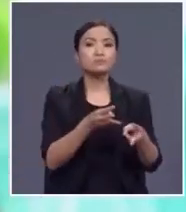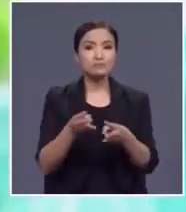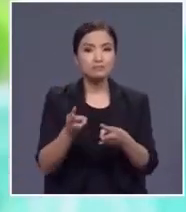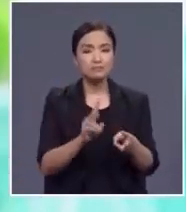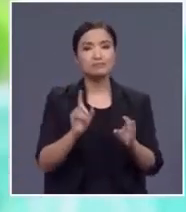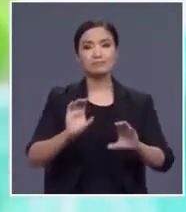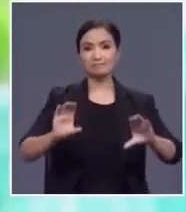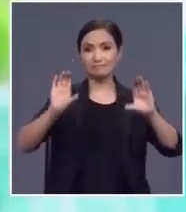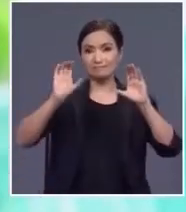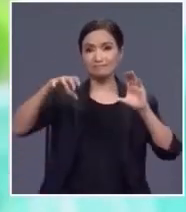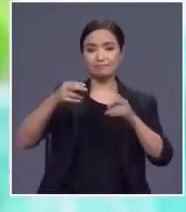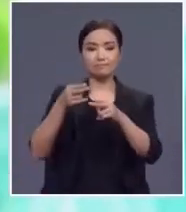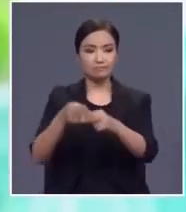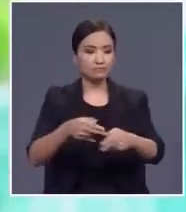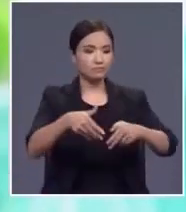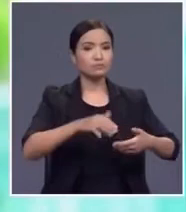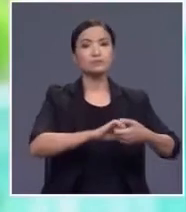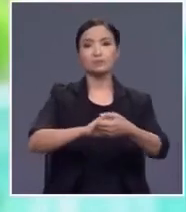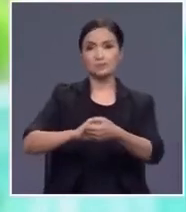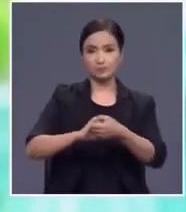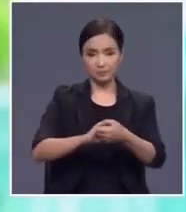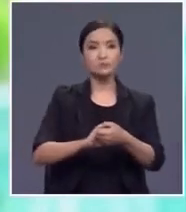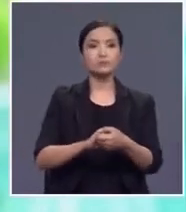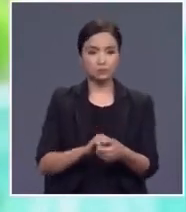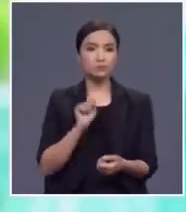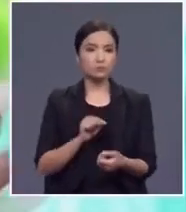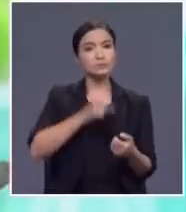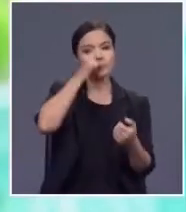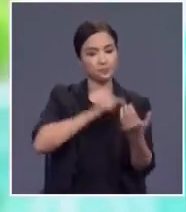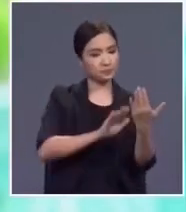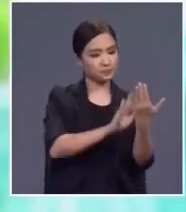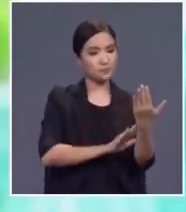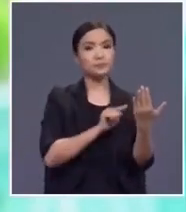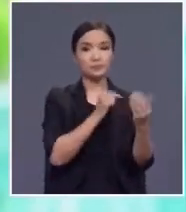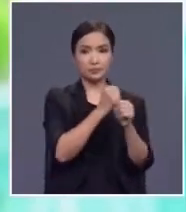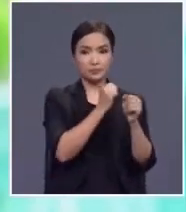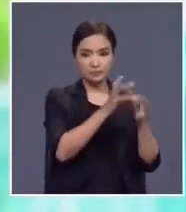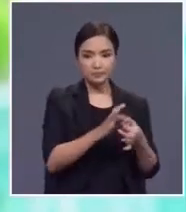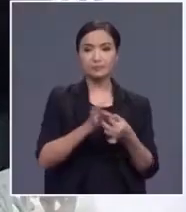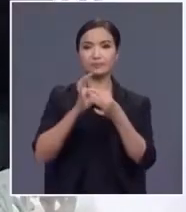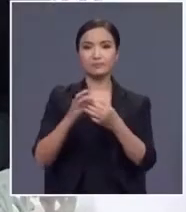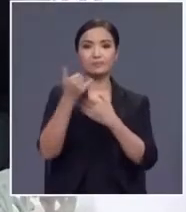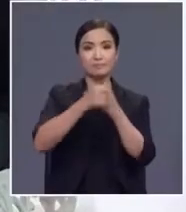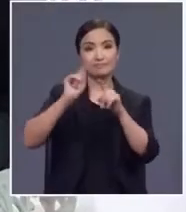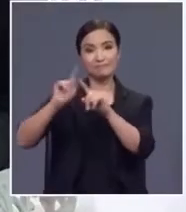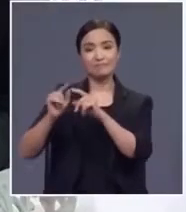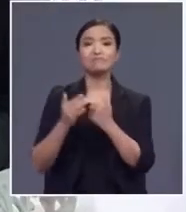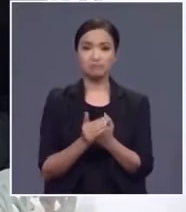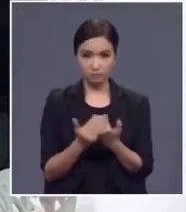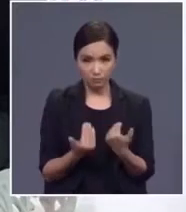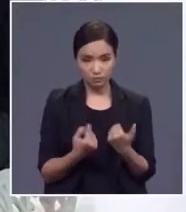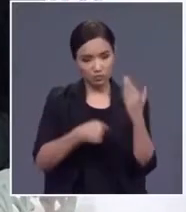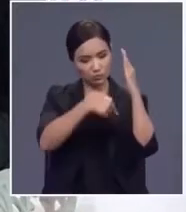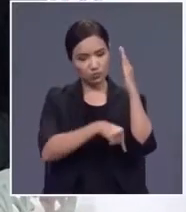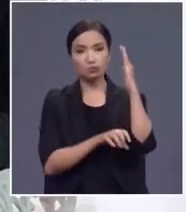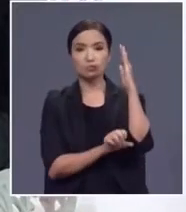านต่อกับสิ่งที่เราทำอยู่ในประเทศนี้ก็คือโครงการเด็ดประชารัฐซึ่งเดี๋ยวคงจะพูดกันต่อไป ครับเราอยู่ที่สตูลตอนนี้นะฮะอยากทราบว่